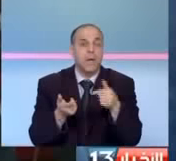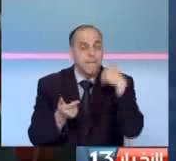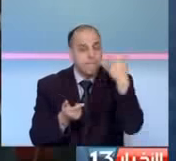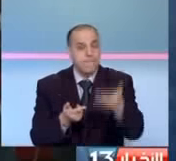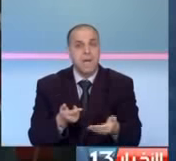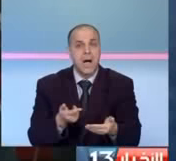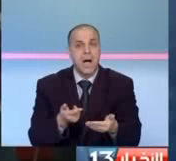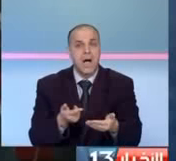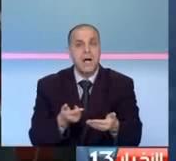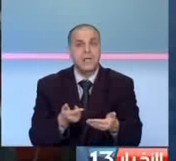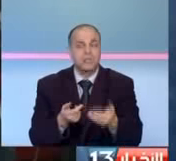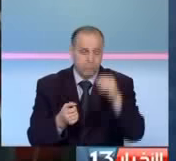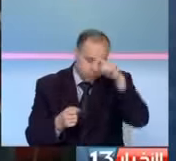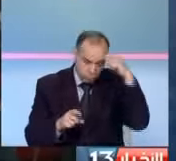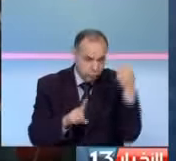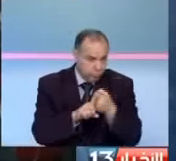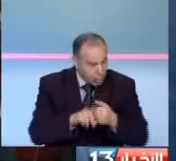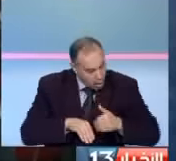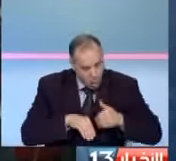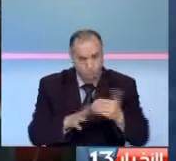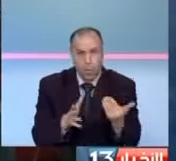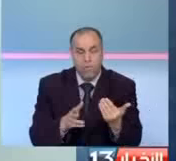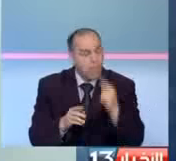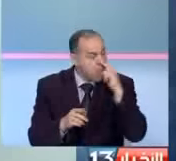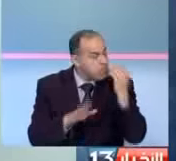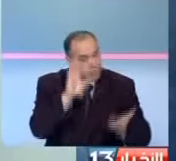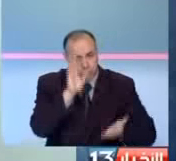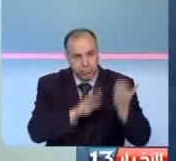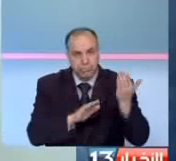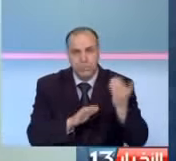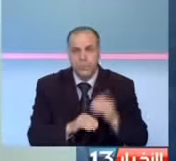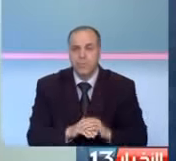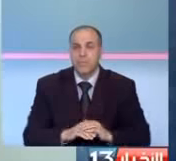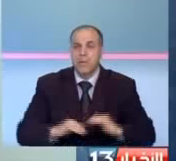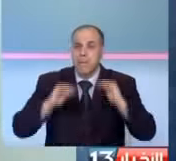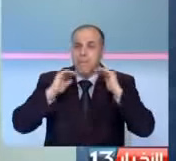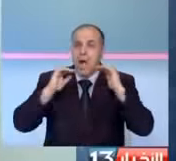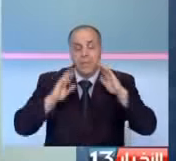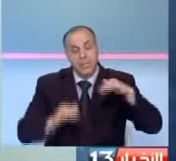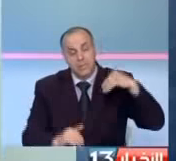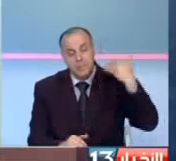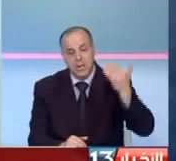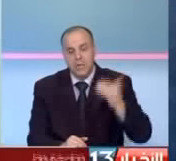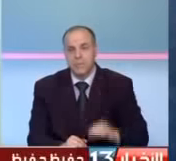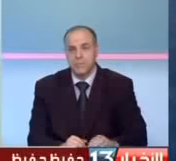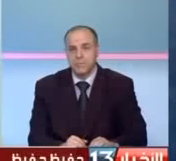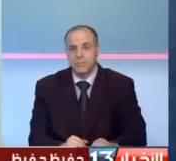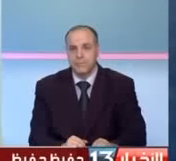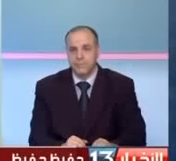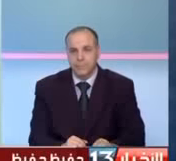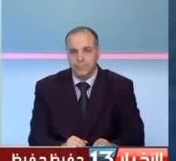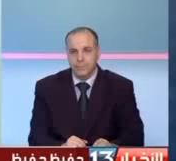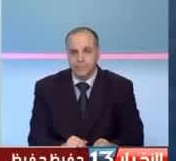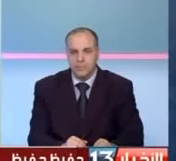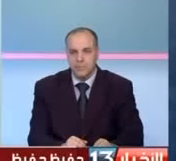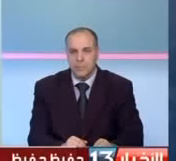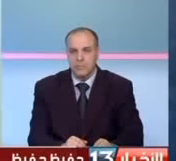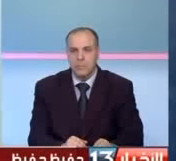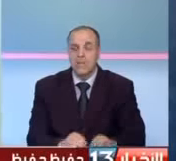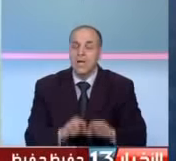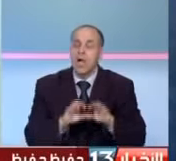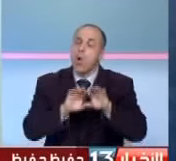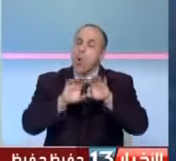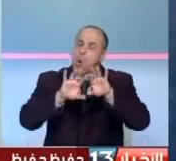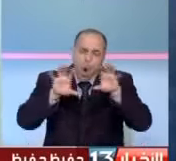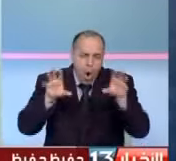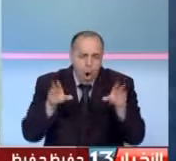نحو المسار النضالي لمواصلته، هناك تصعيد بطبيعة الحال، ثم محطات قادمة اللي مقبل عليها الأسرة